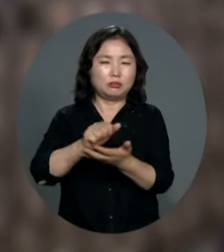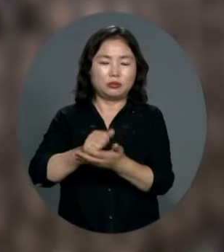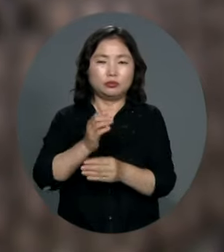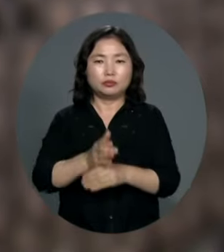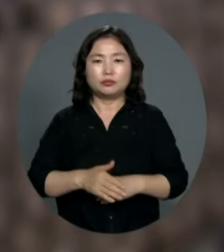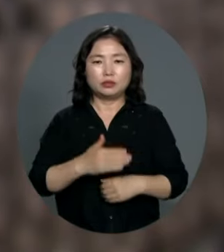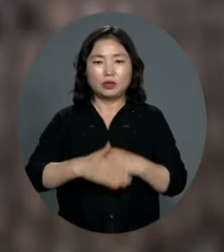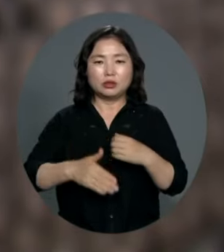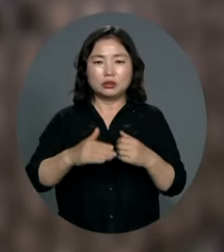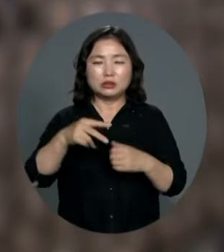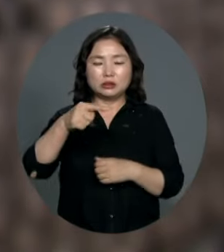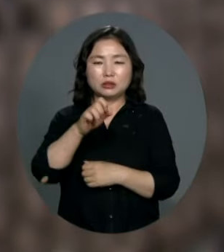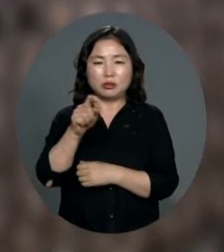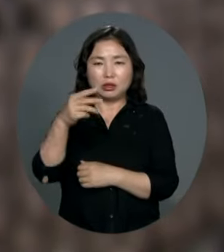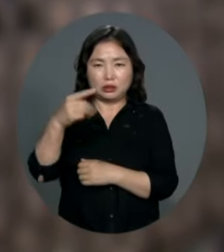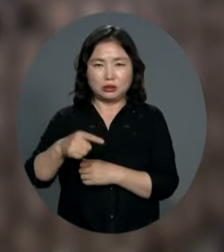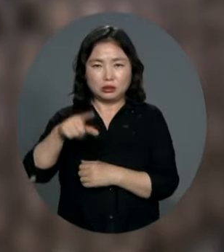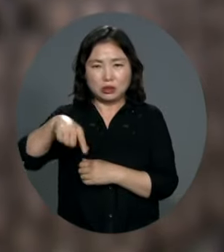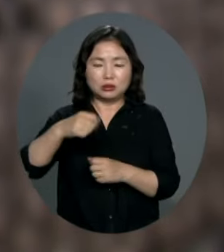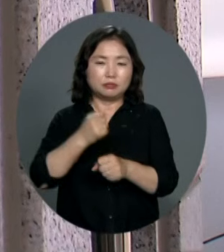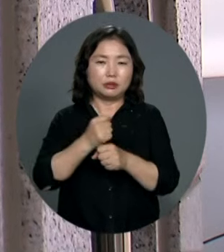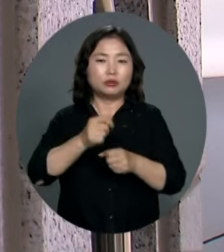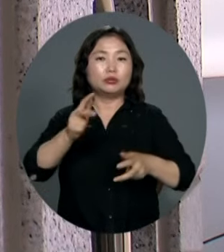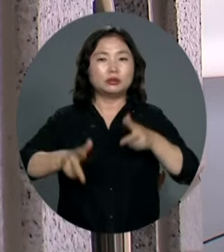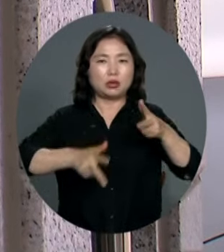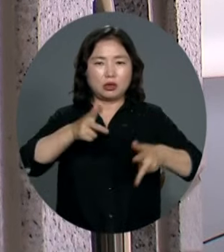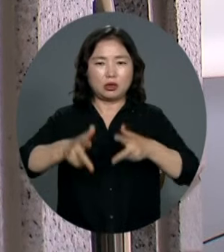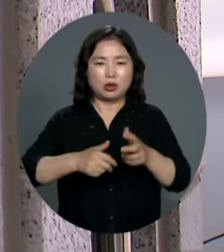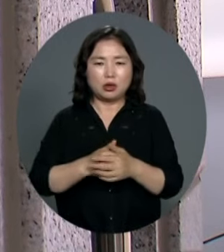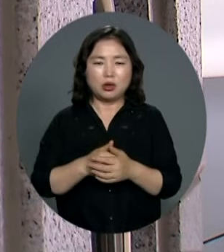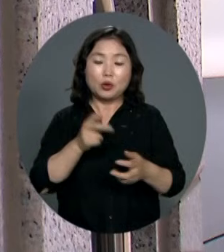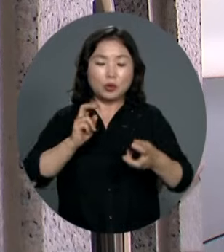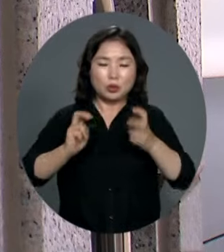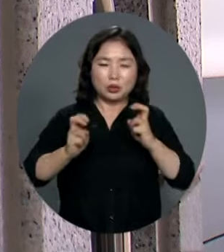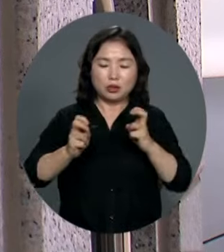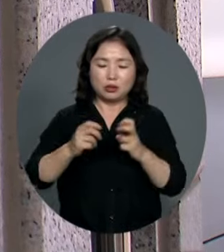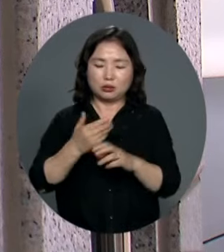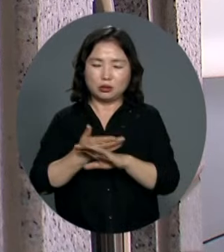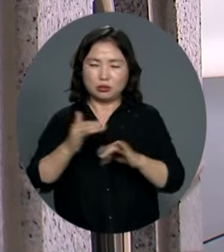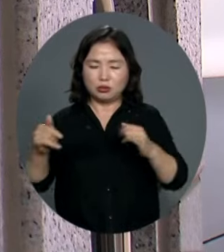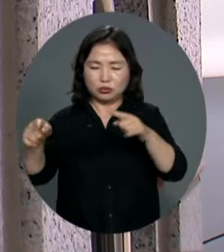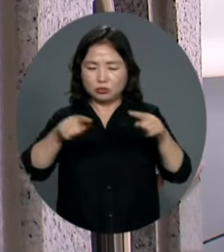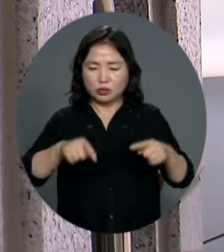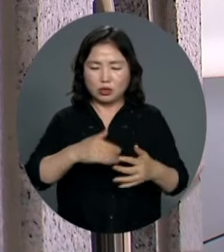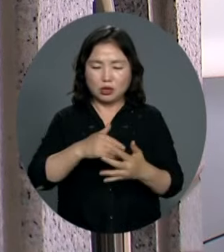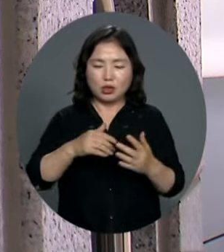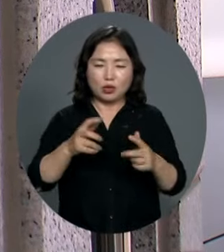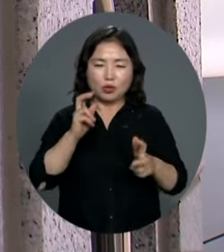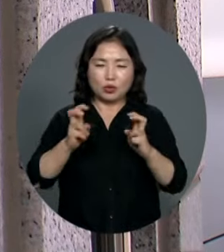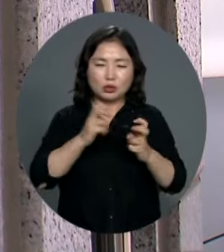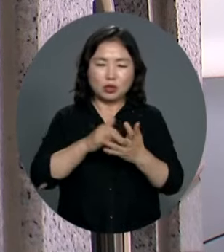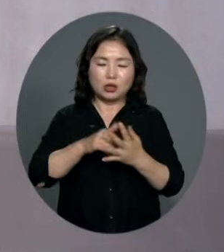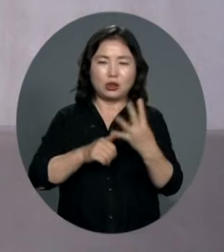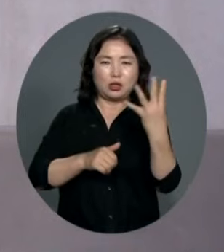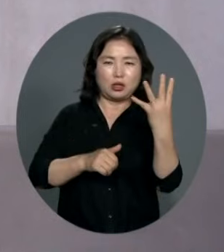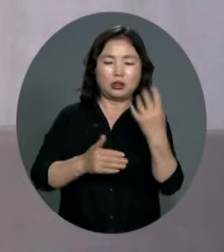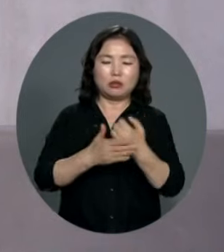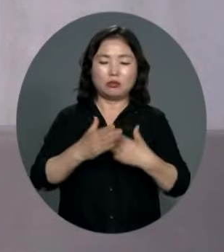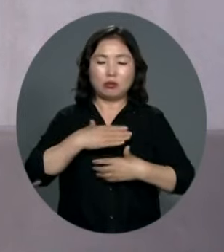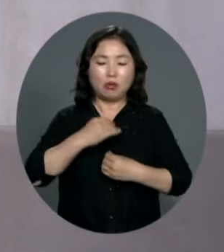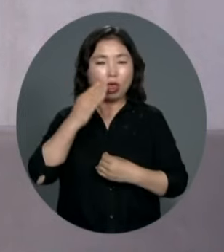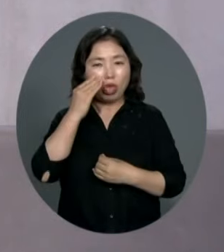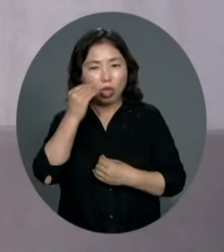대구에 있는 스마트 카드 제조업체입니다. 같은 업종에 국내 업체가 네 곳밖에 없어서 안정적으로 사업을